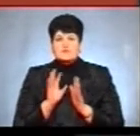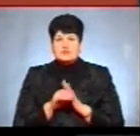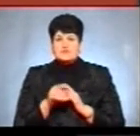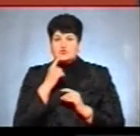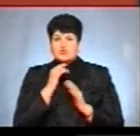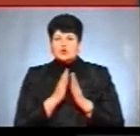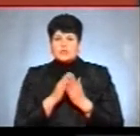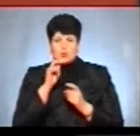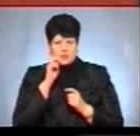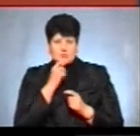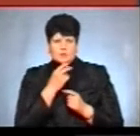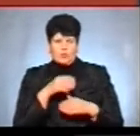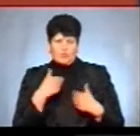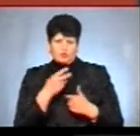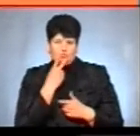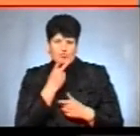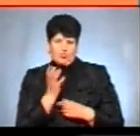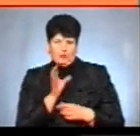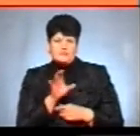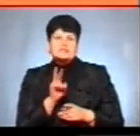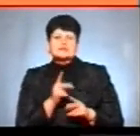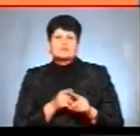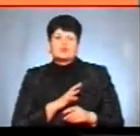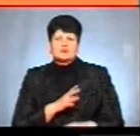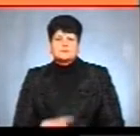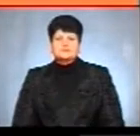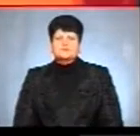України. Тому ж пропоную подивитися, як це було.